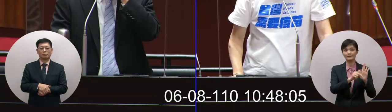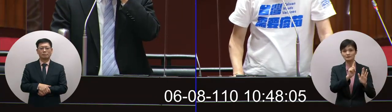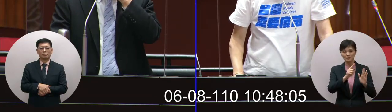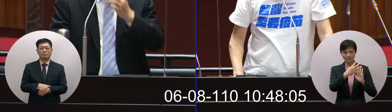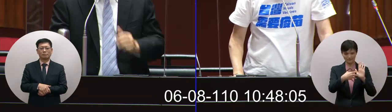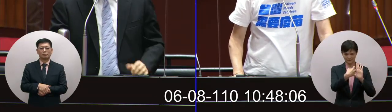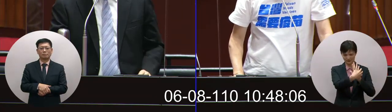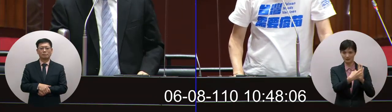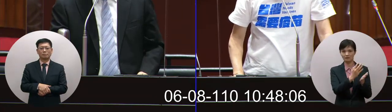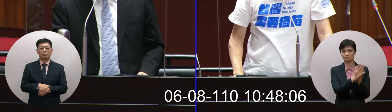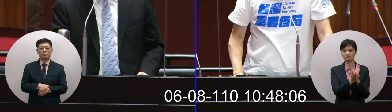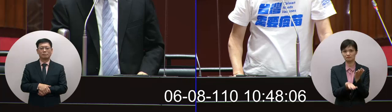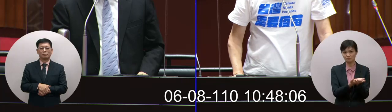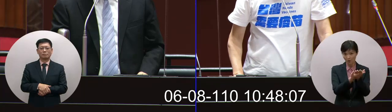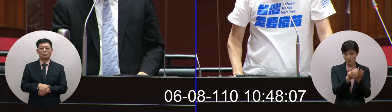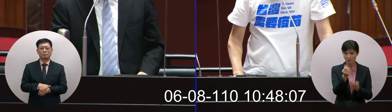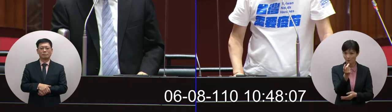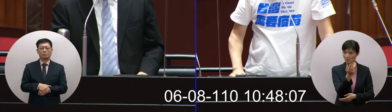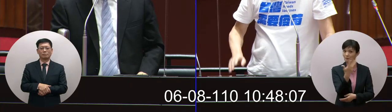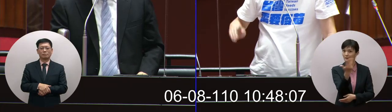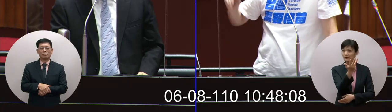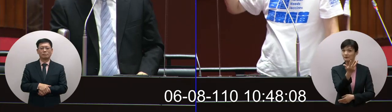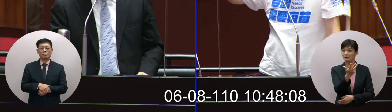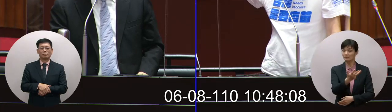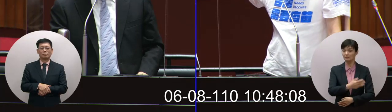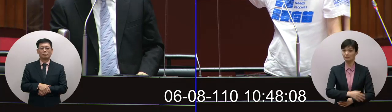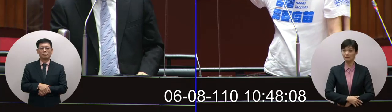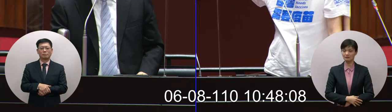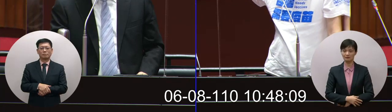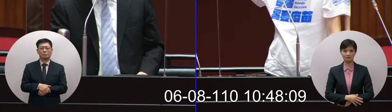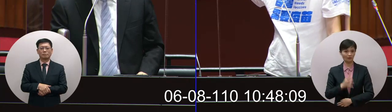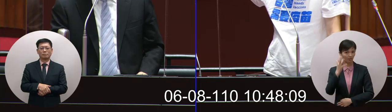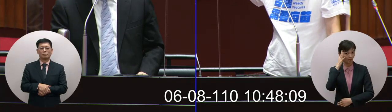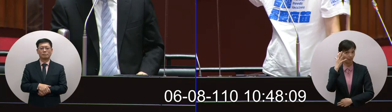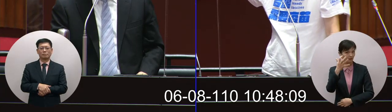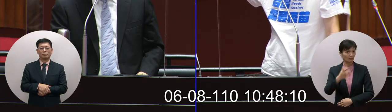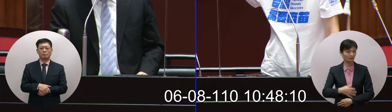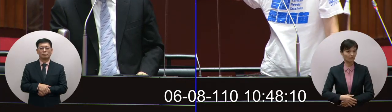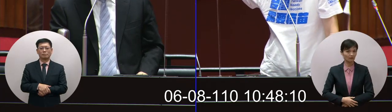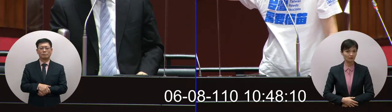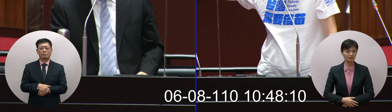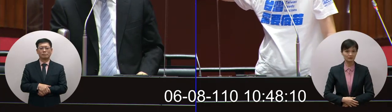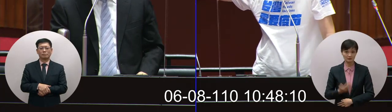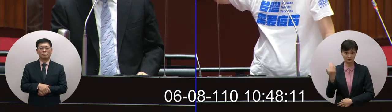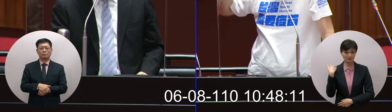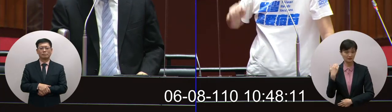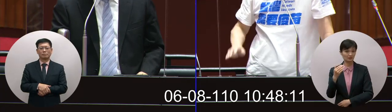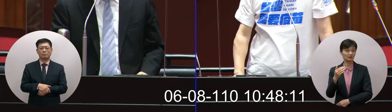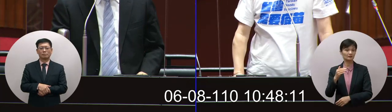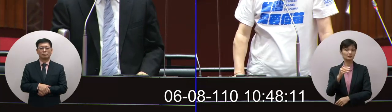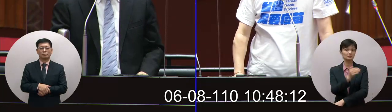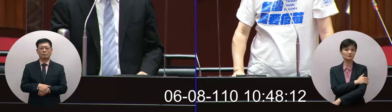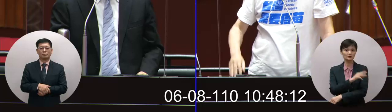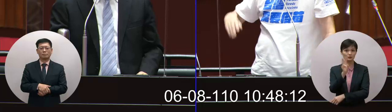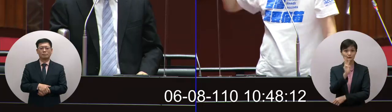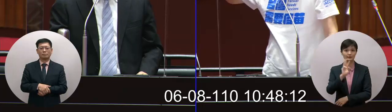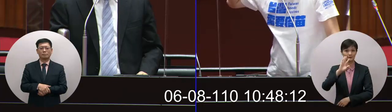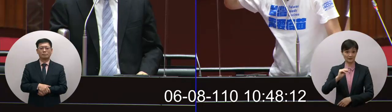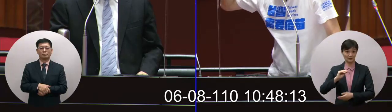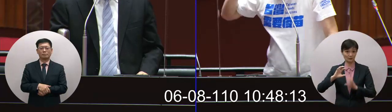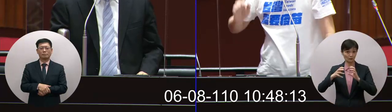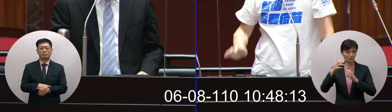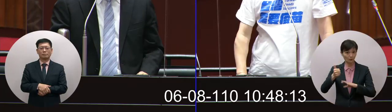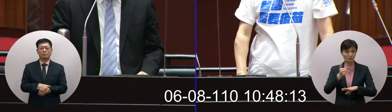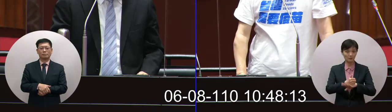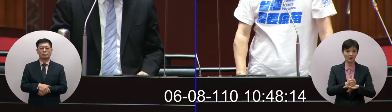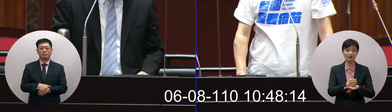8种表，我跟你讲，以前不管是在陈水扁时候的官员，马